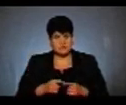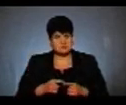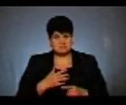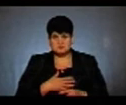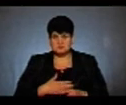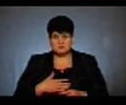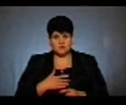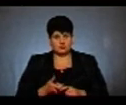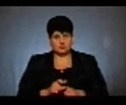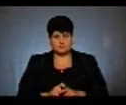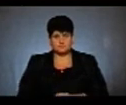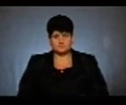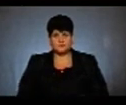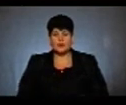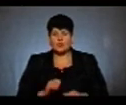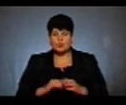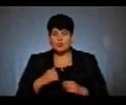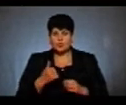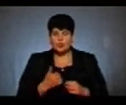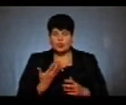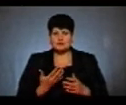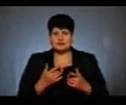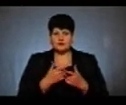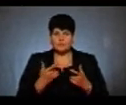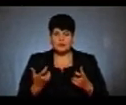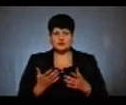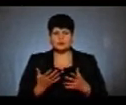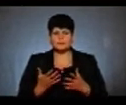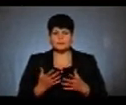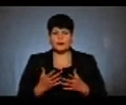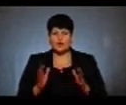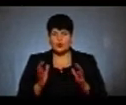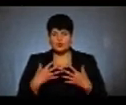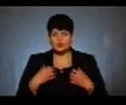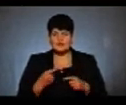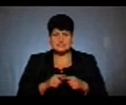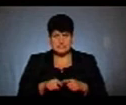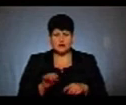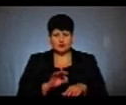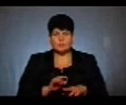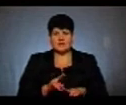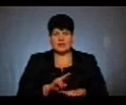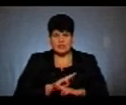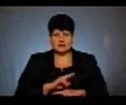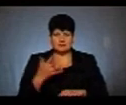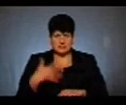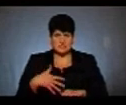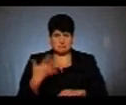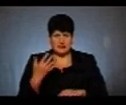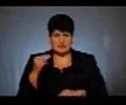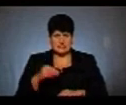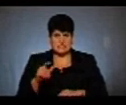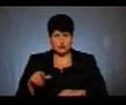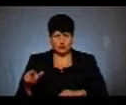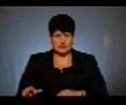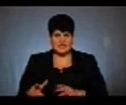занепокоєння. Щорічно, за інформацією Всесвітньої організації охорони здоров'я, від цієї хвороби гине у світі понад 55 тисяч людей